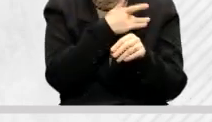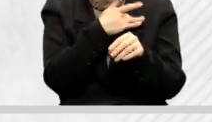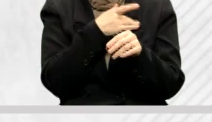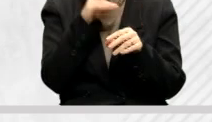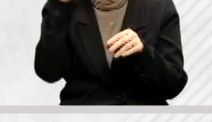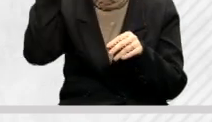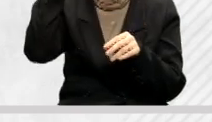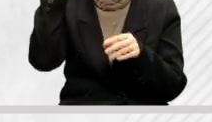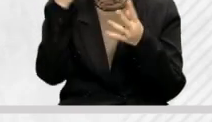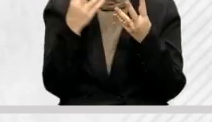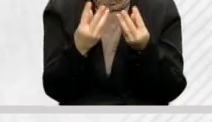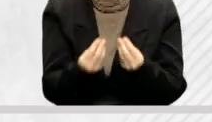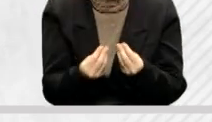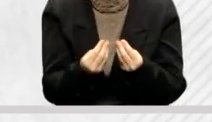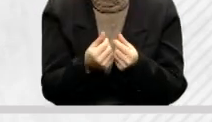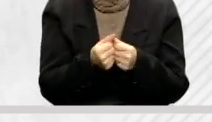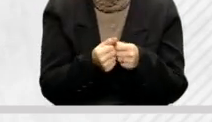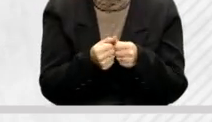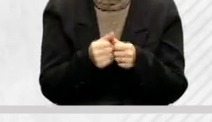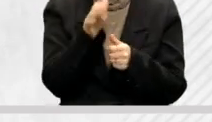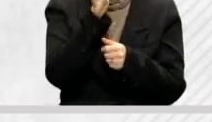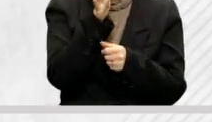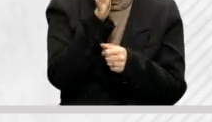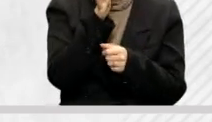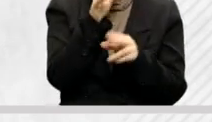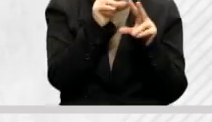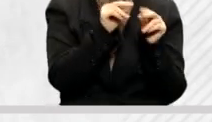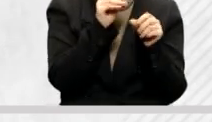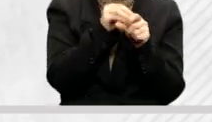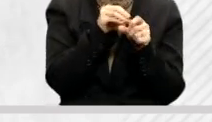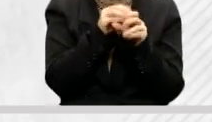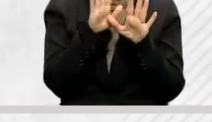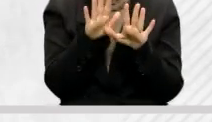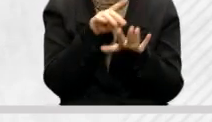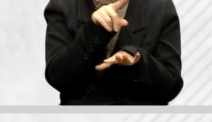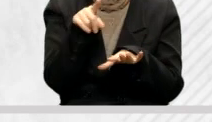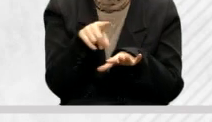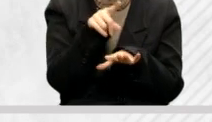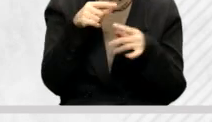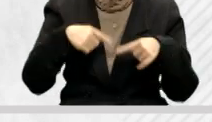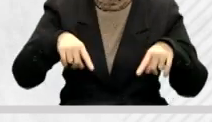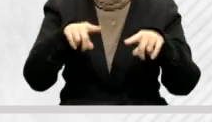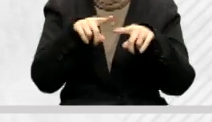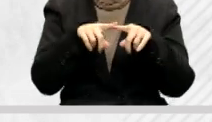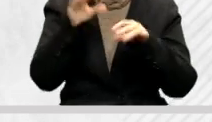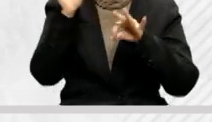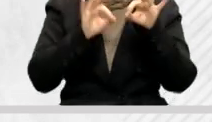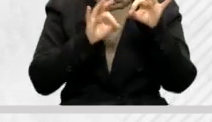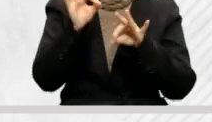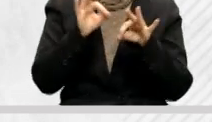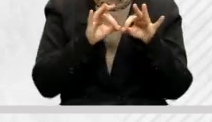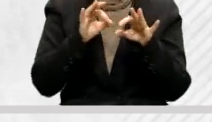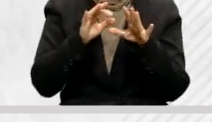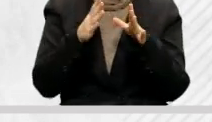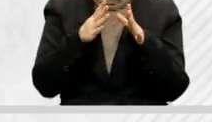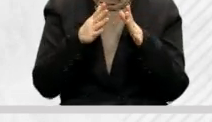olduğu, tepkimelerinin olduğunu biliyoruz uyku içerisinde. Ama bunlar bizim kontrolümüz dışında olan şeyler. İyi